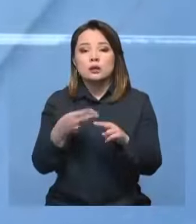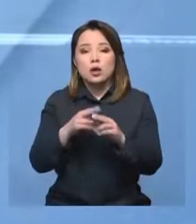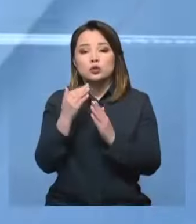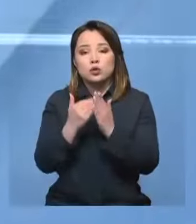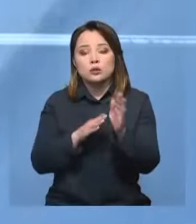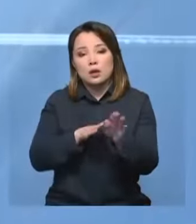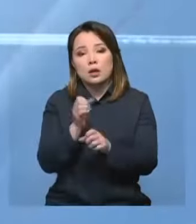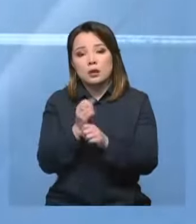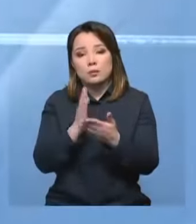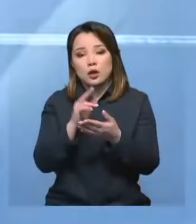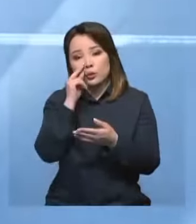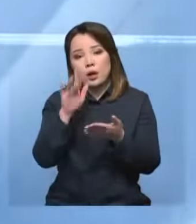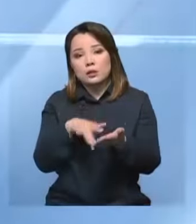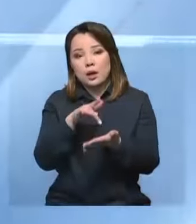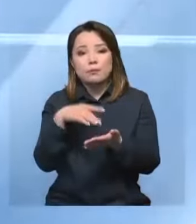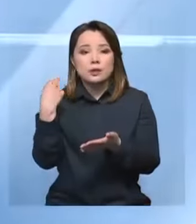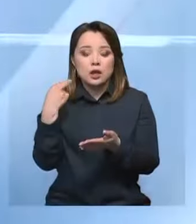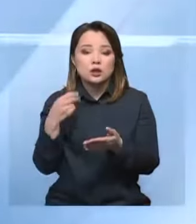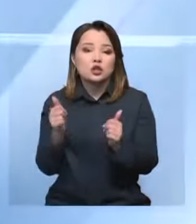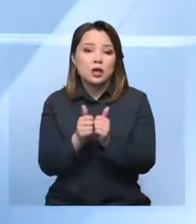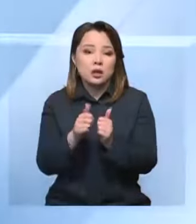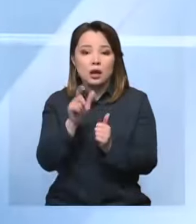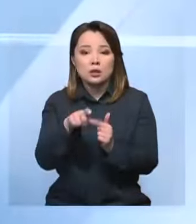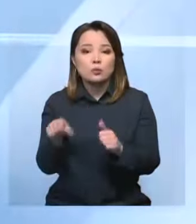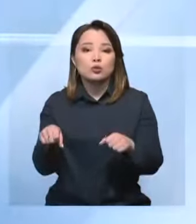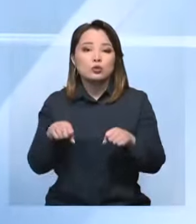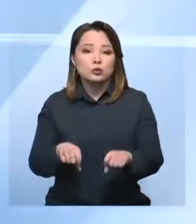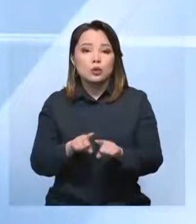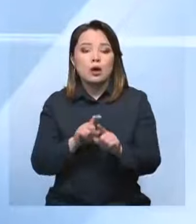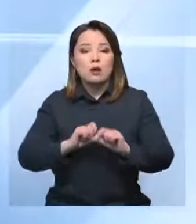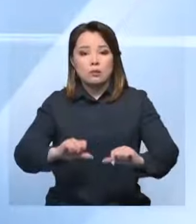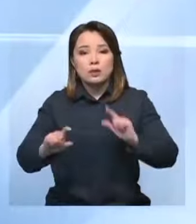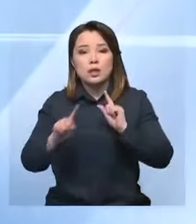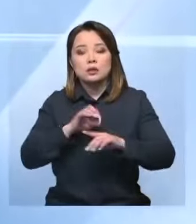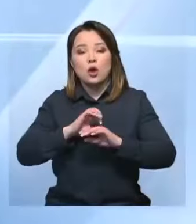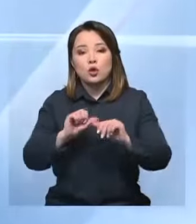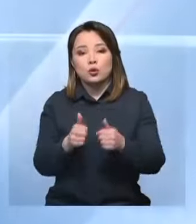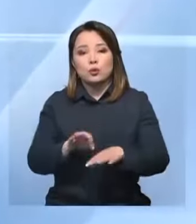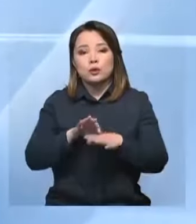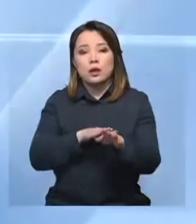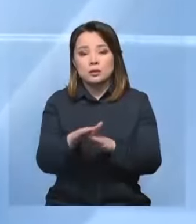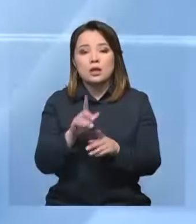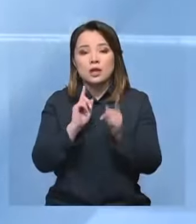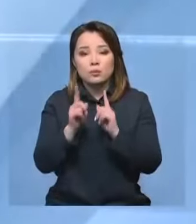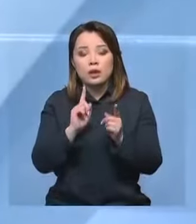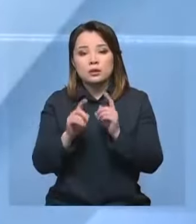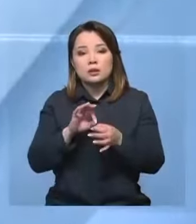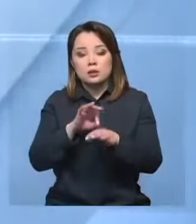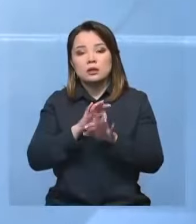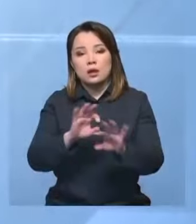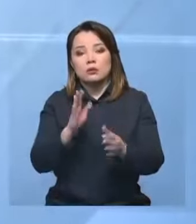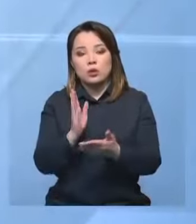жүйелене бастады. Бұл туралы Шымкентте президент жанындағы адам құқтары жөніндегі комиссияның ұйымдастыруымен өткен семинар-тренингте